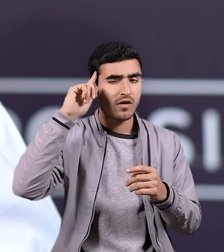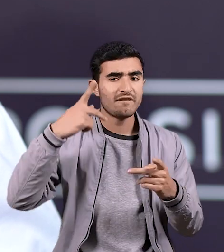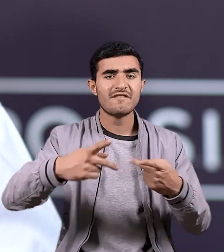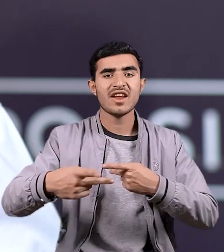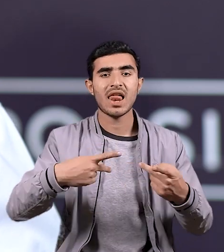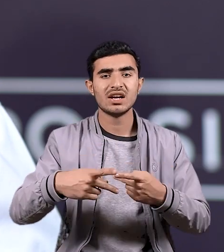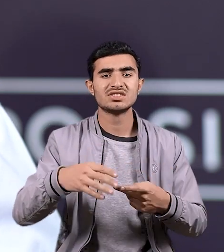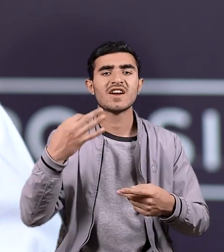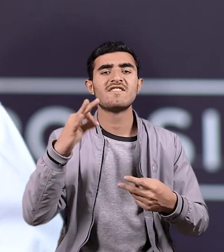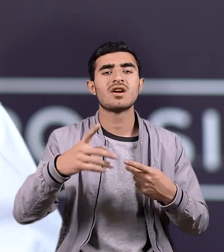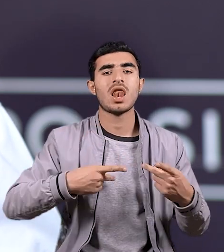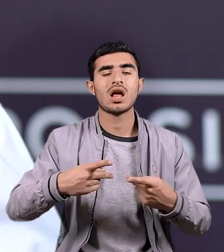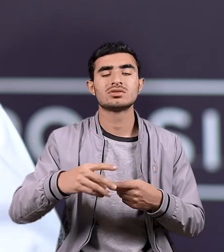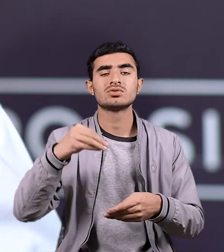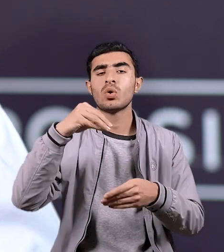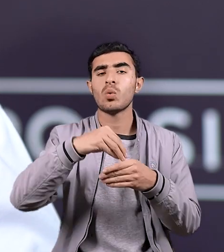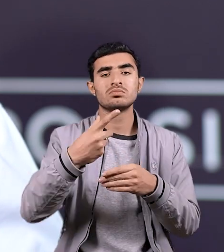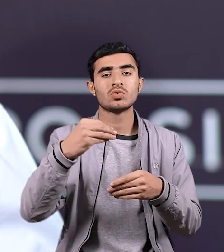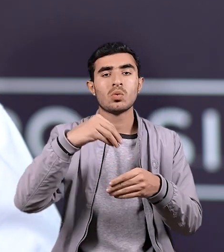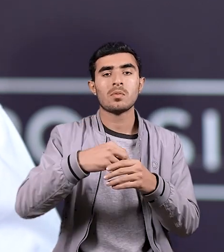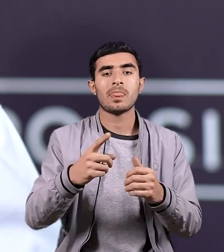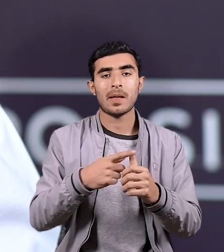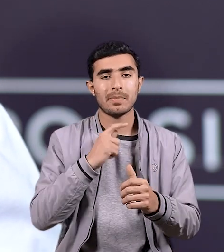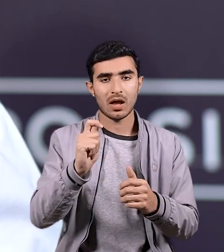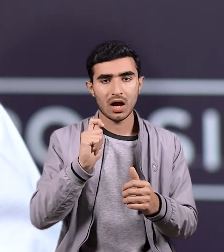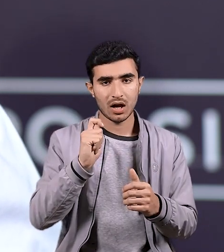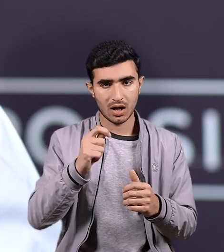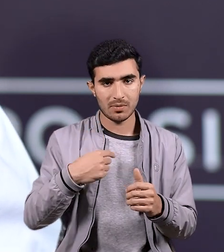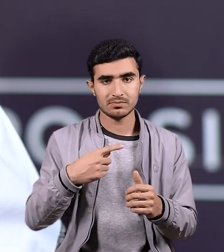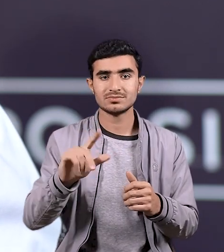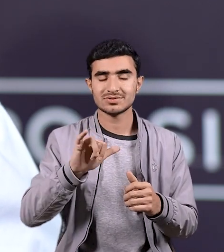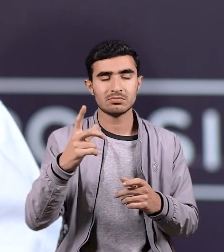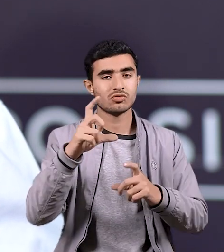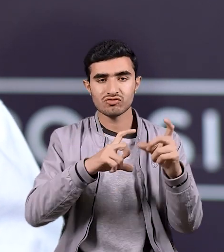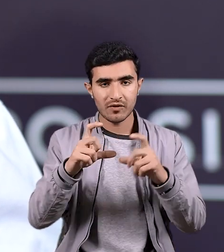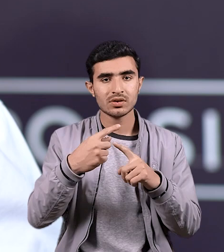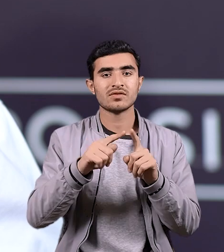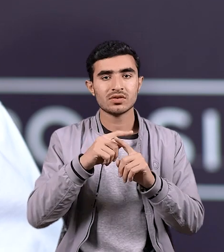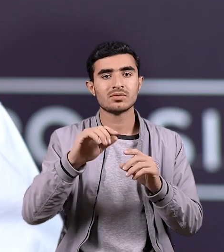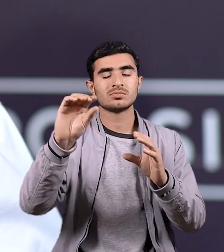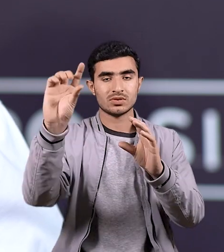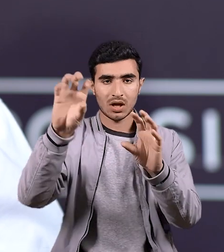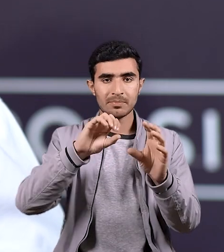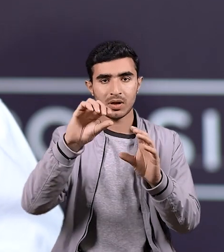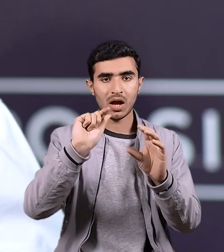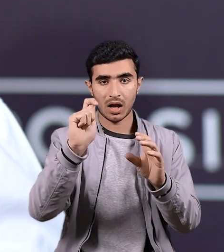उनमें मशहूर में अपवर्क, गुरु और बेशुमार वेबसाइट्स हैं, फाइवर वगैरह, जहाँ आप जाके